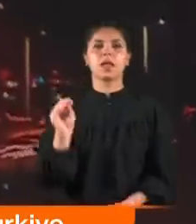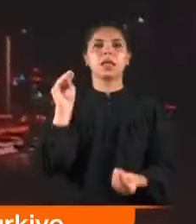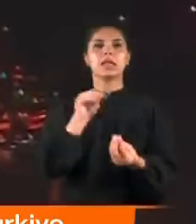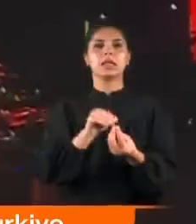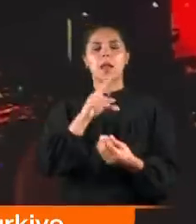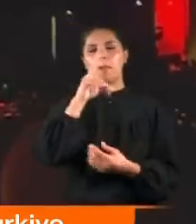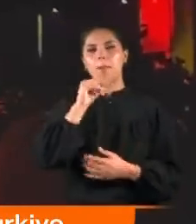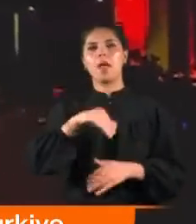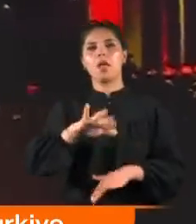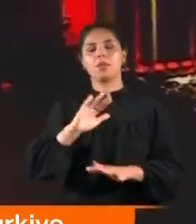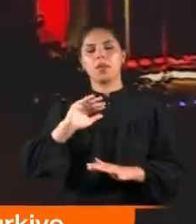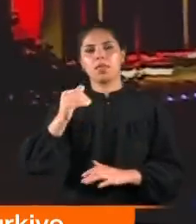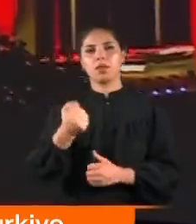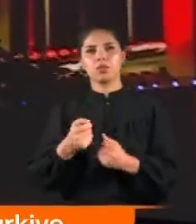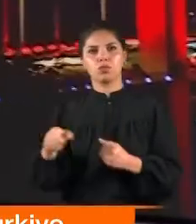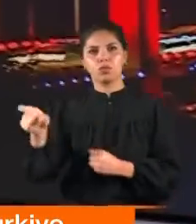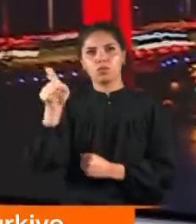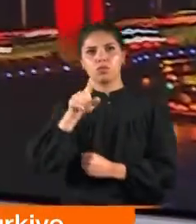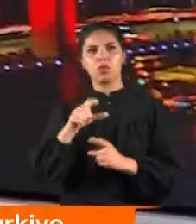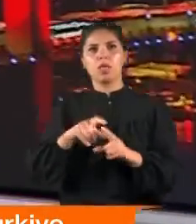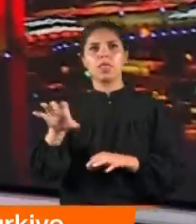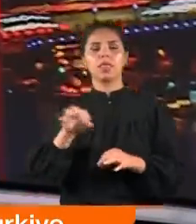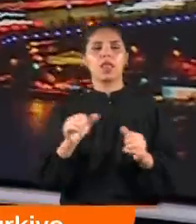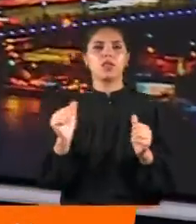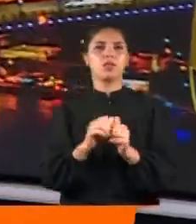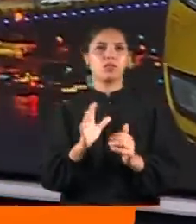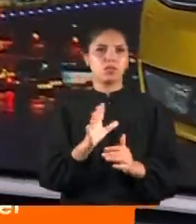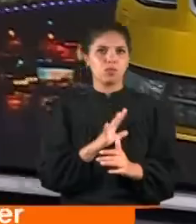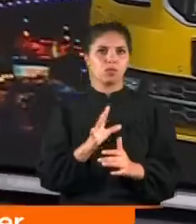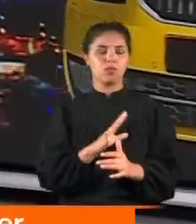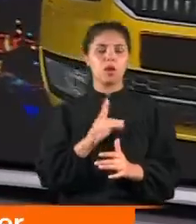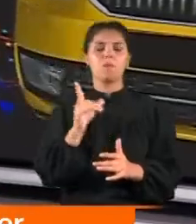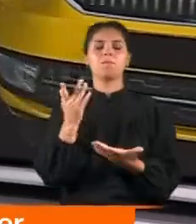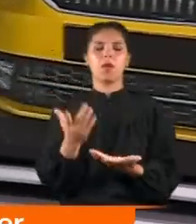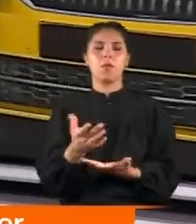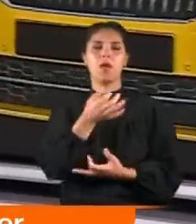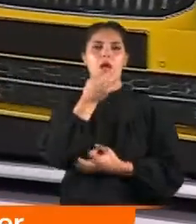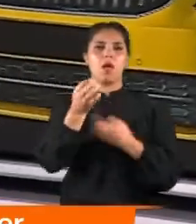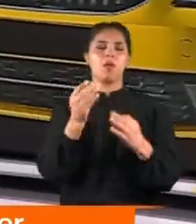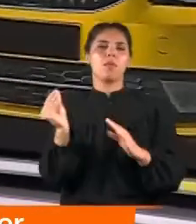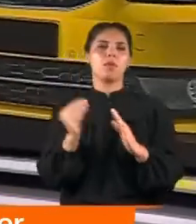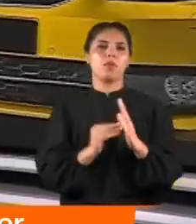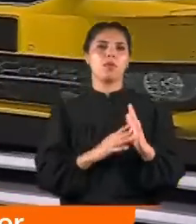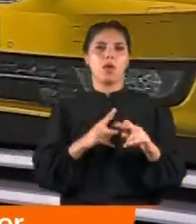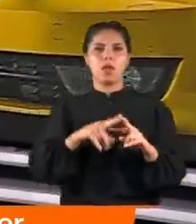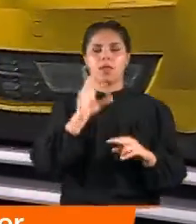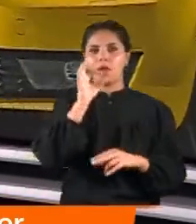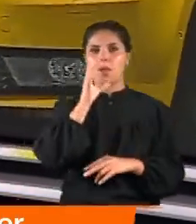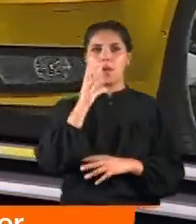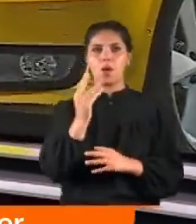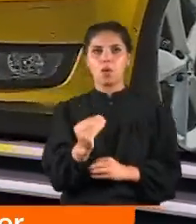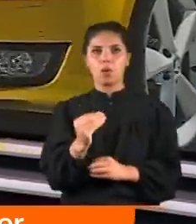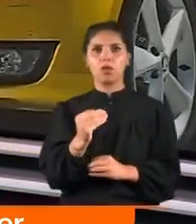Yapılan zammı beğenmeyen taksiciler artırılan denetimlere rağmen yine haberlere konu olmayı başarıyorlar. ATV Haber olarak bugün